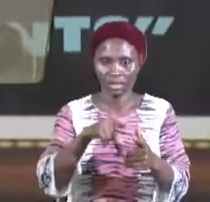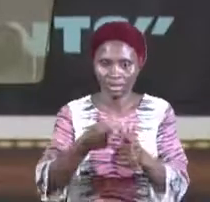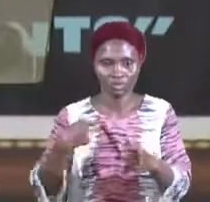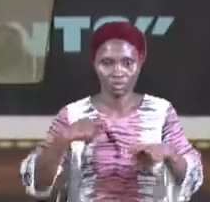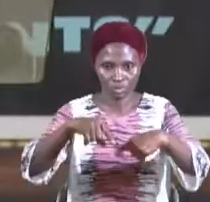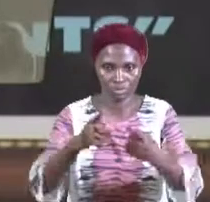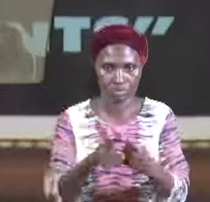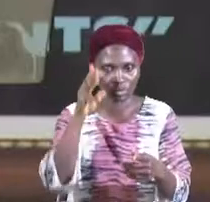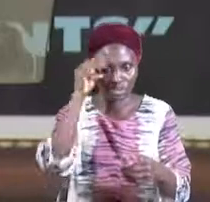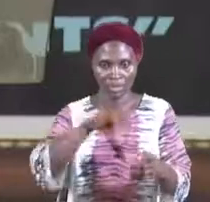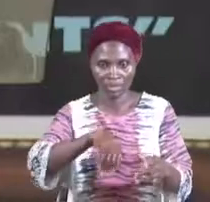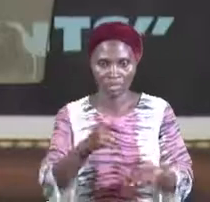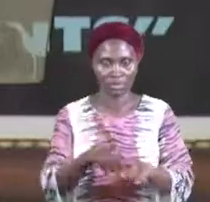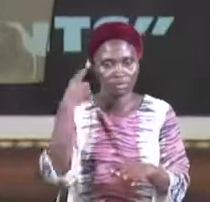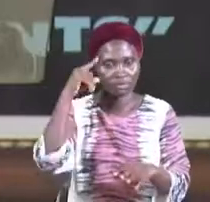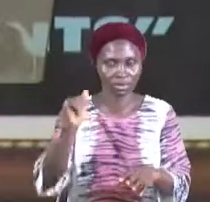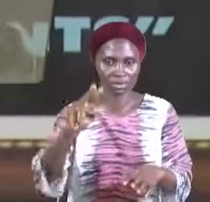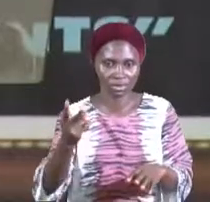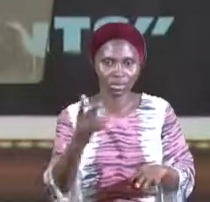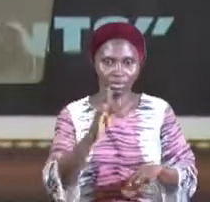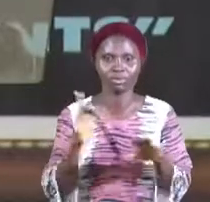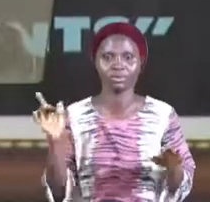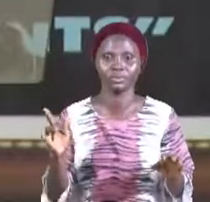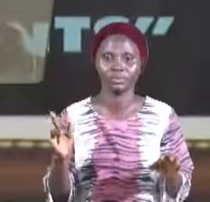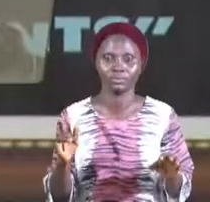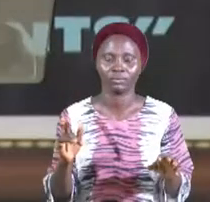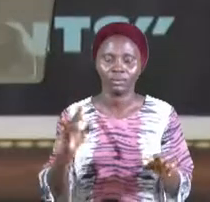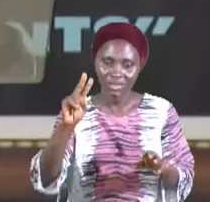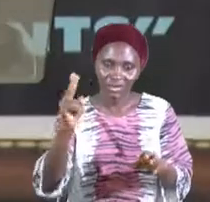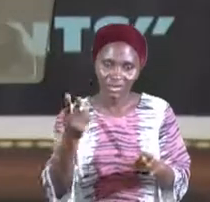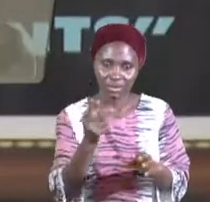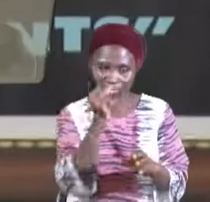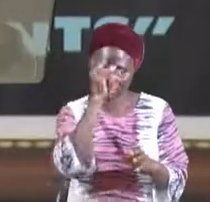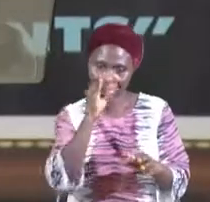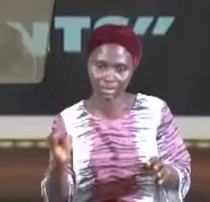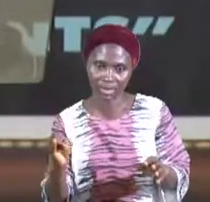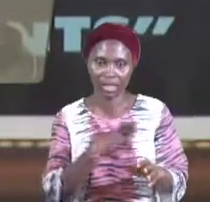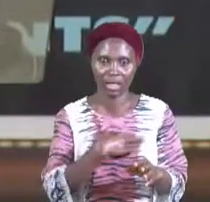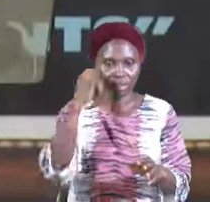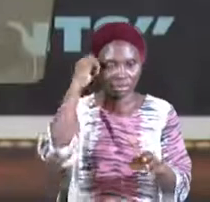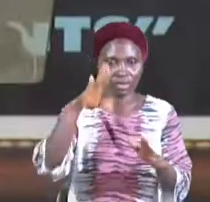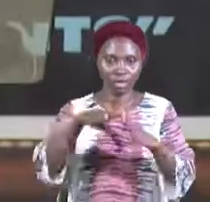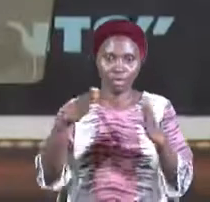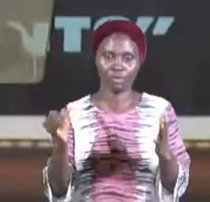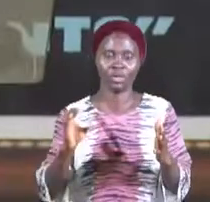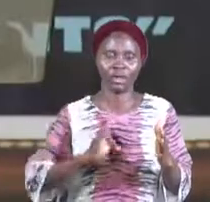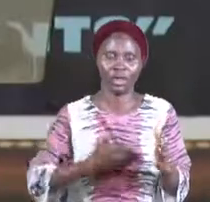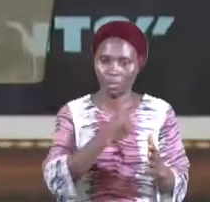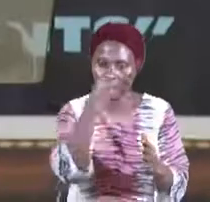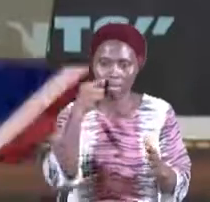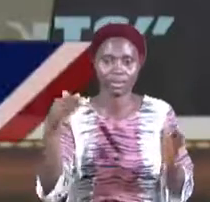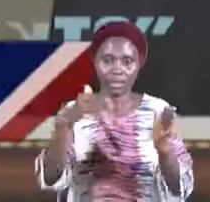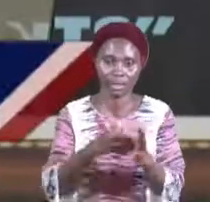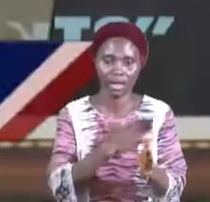encore à lui une seconde fois, pour une seconde touche, la seconde illumination. Et il ouvre nos yeux une fois encore. Et